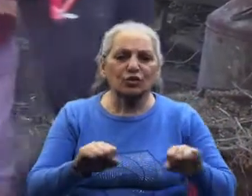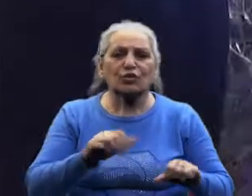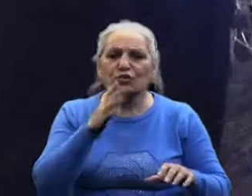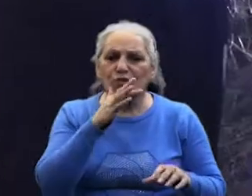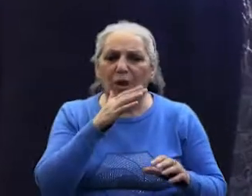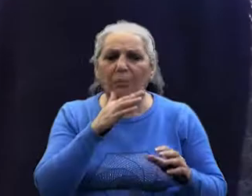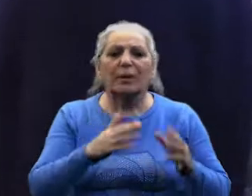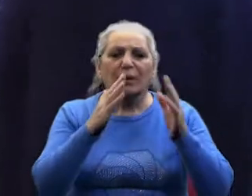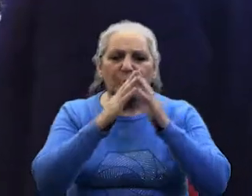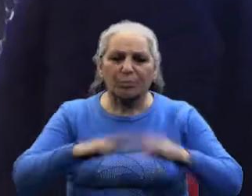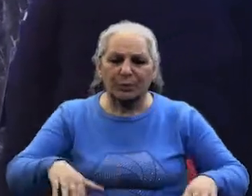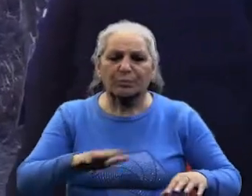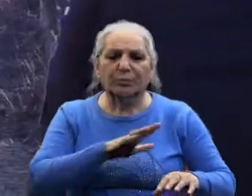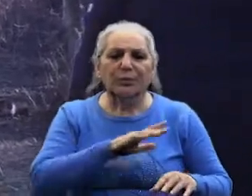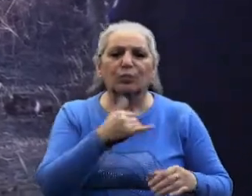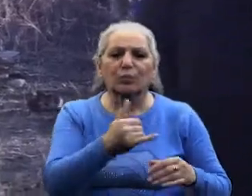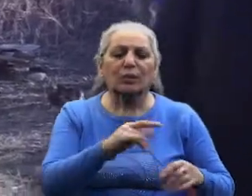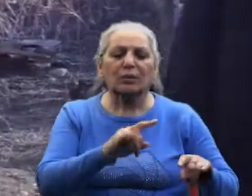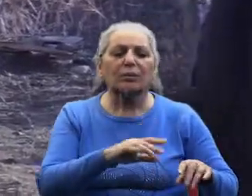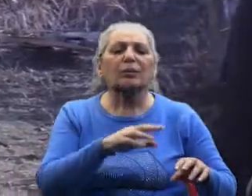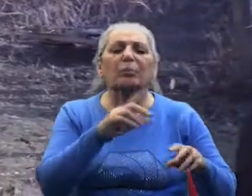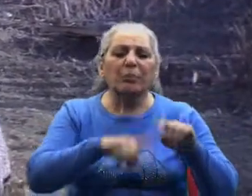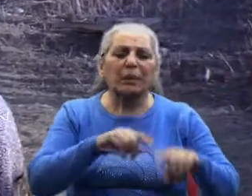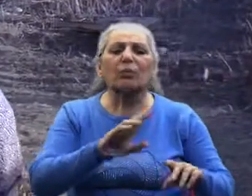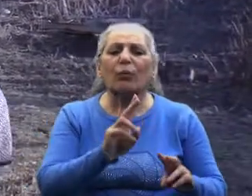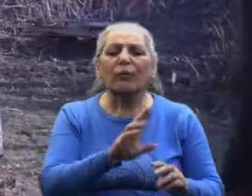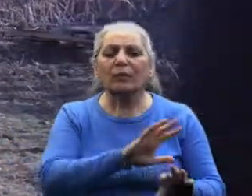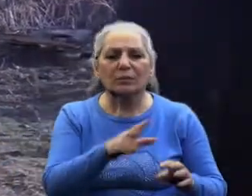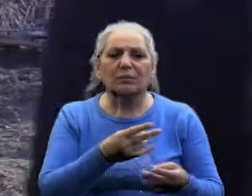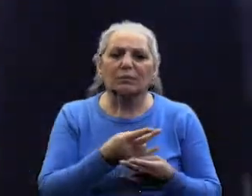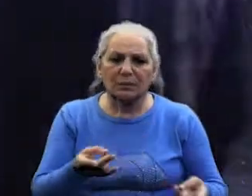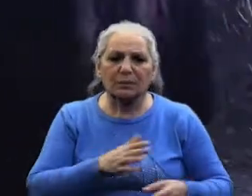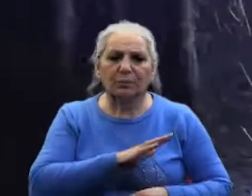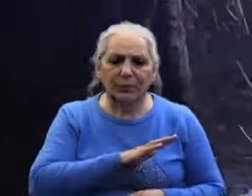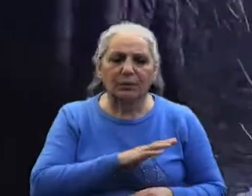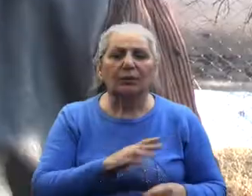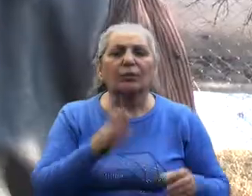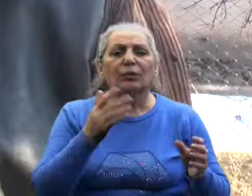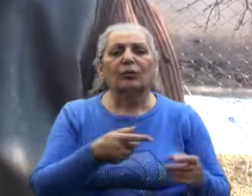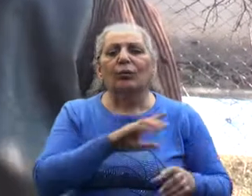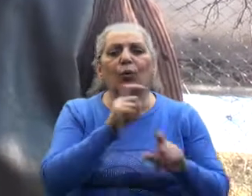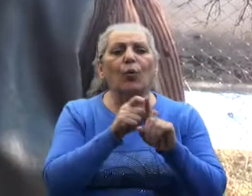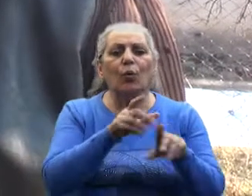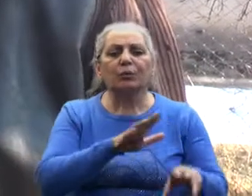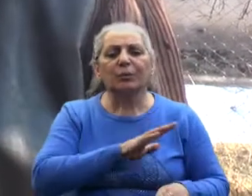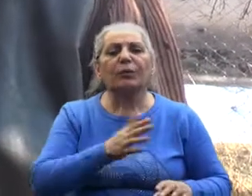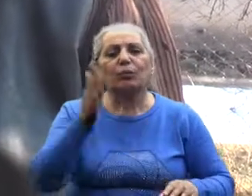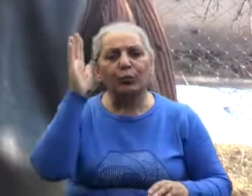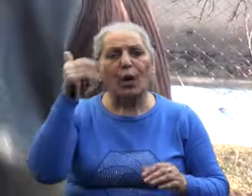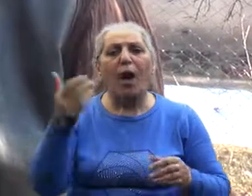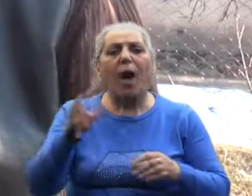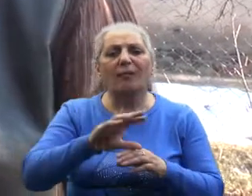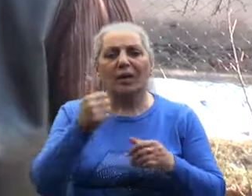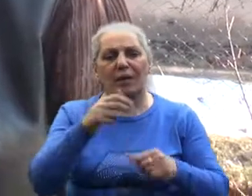տունը, որի փոխարեն պետությունը նրանց տվեց այս տնակն ու խոստում, թե հետո ավելի լավը կկառուցեն։ Երկրաշարժ ժամանակ երկ